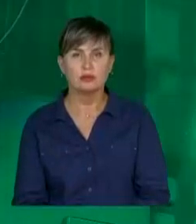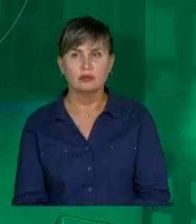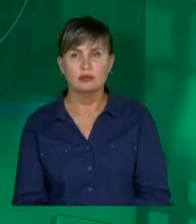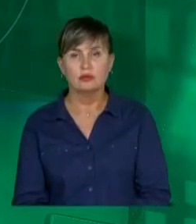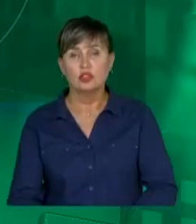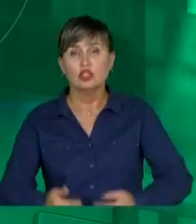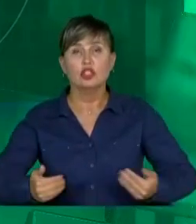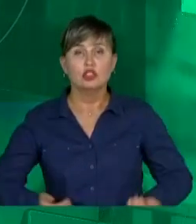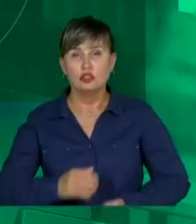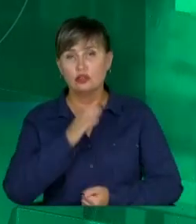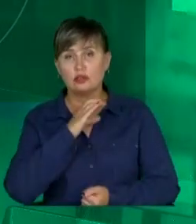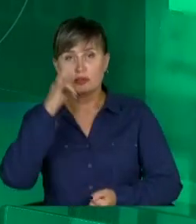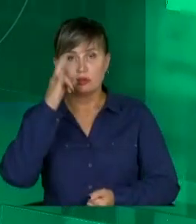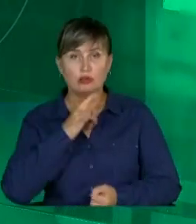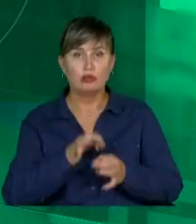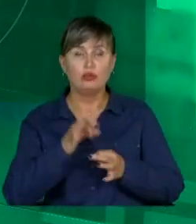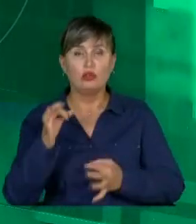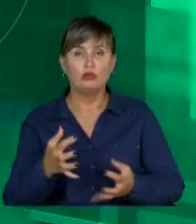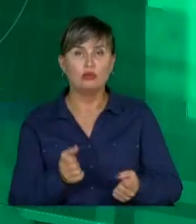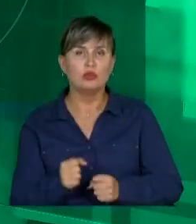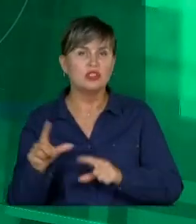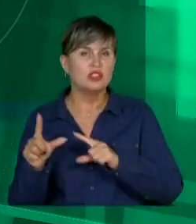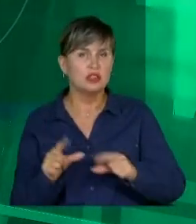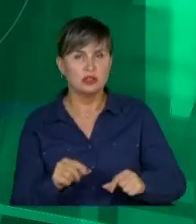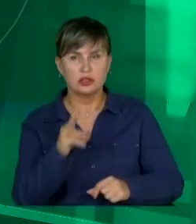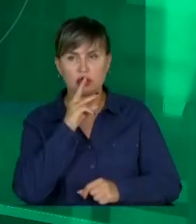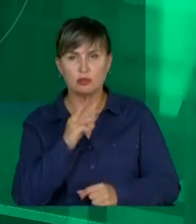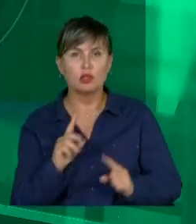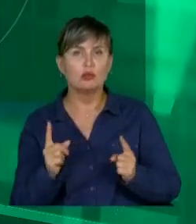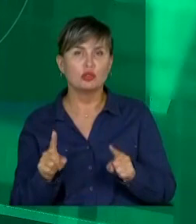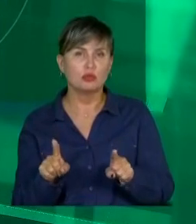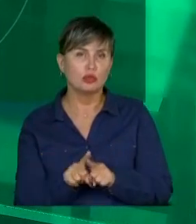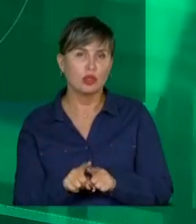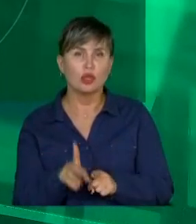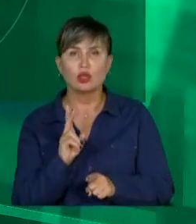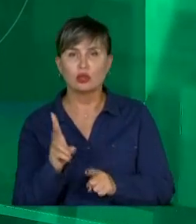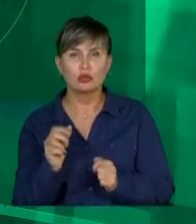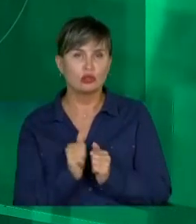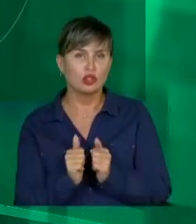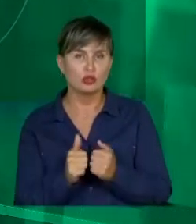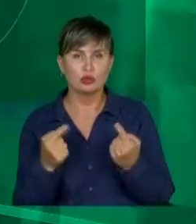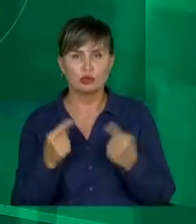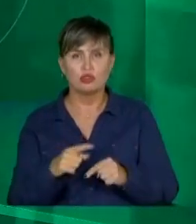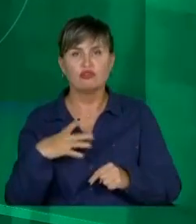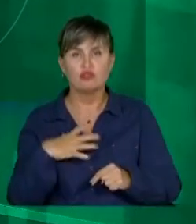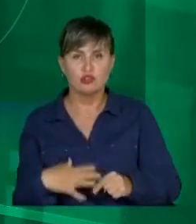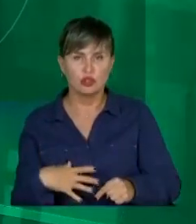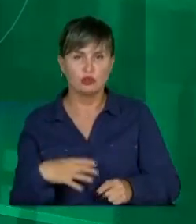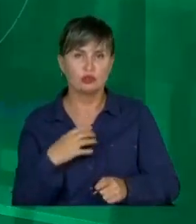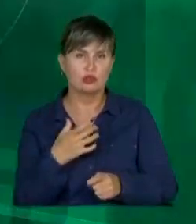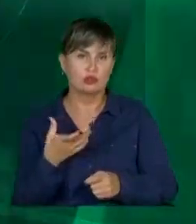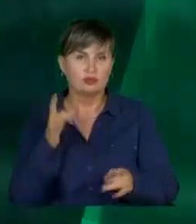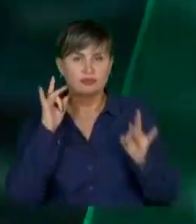Жители Североказахстанской области получают самые низкие зарплаты. Почему это так и кто чаще других вынужден сводить концы с